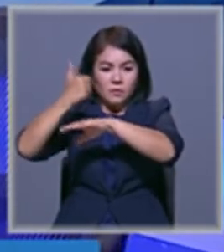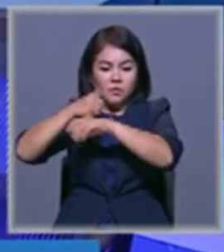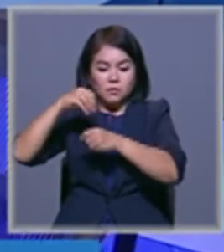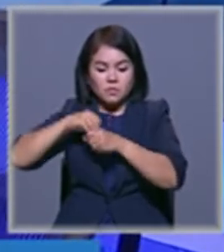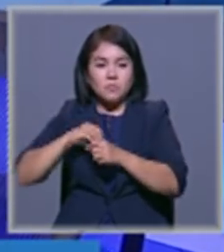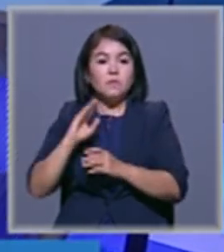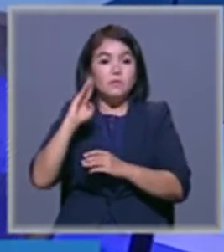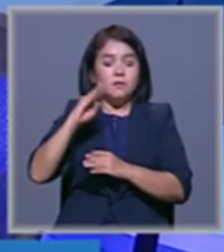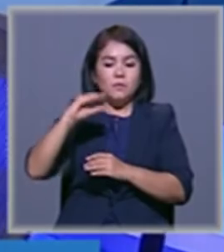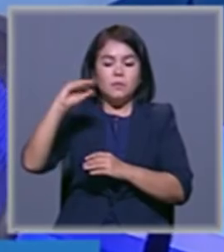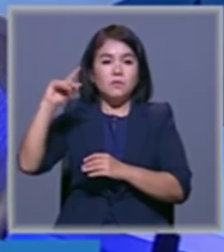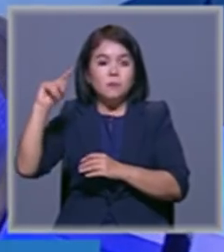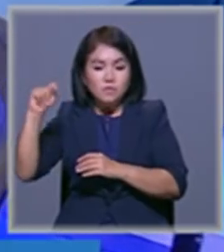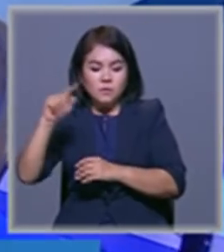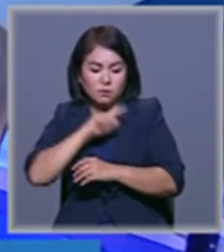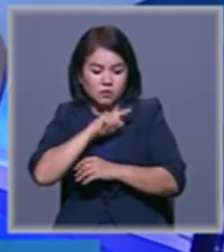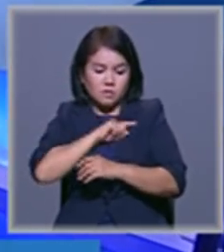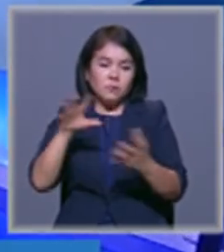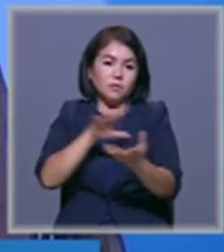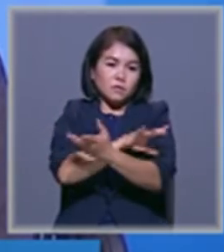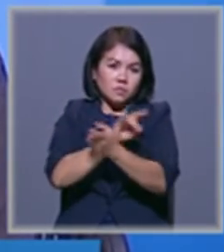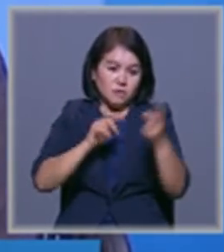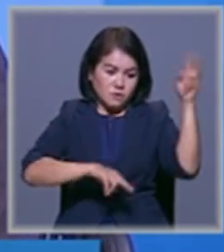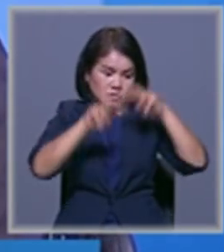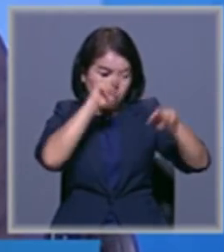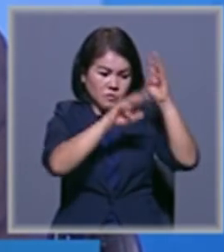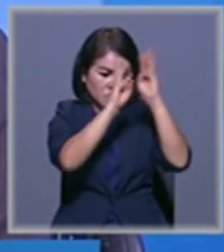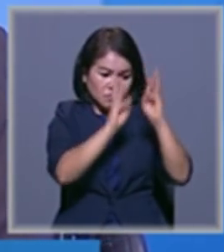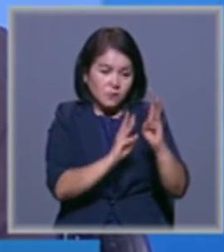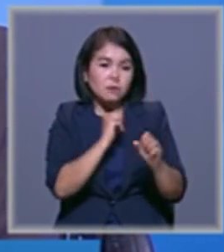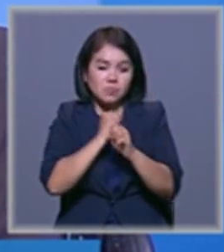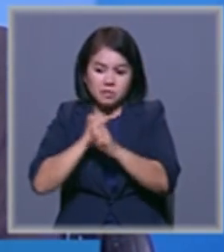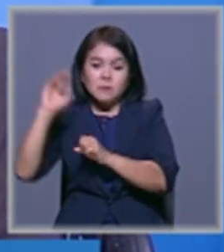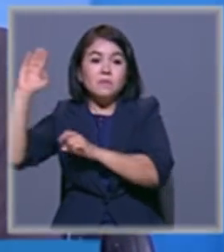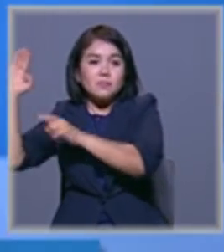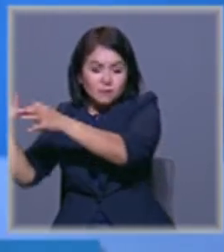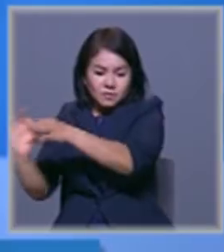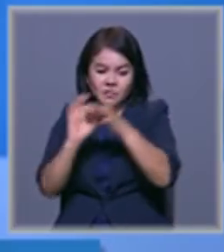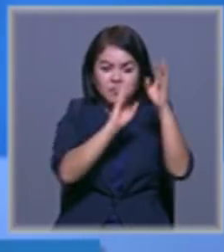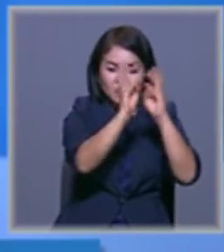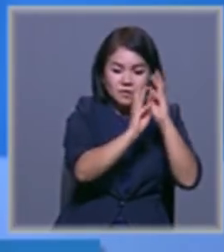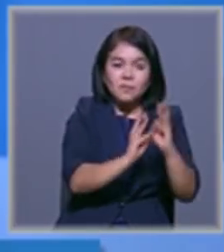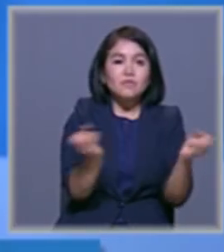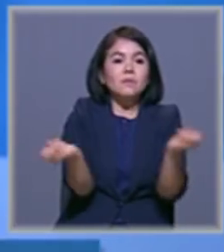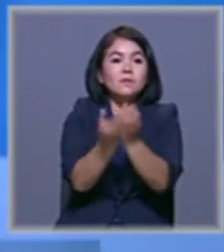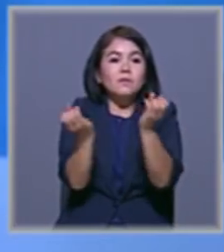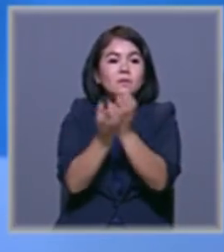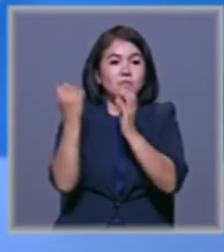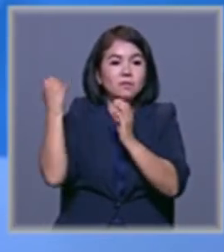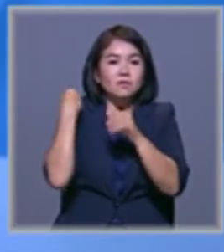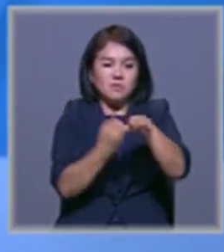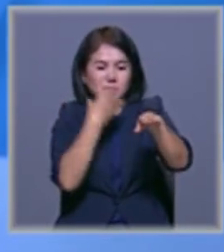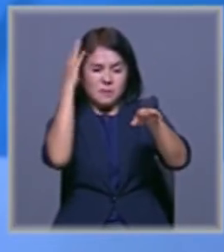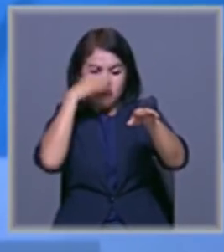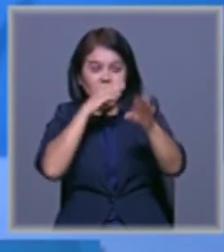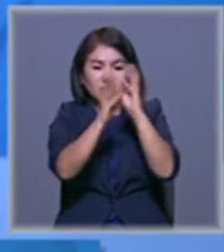จะต้องแสดงความรับผิดชอบต่อสังคมโดยการมอนิเตอร์เพราะเขาถือว่าเขาผลิตรถยนต์เป็นส่วนหนึ่งของการปล่อยมลพิษในชั้นบรรยากาศของโตเกียว